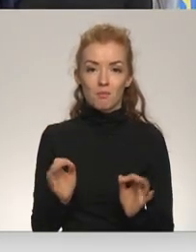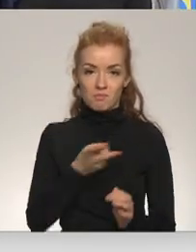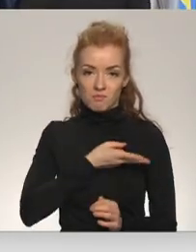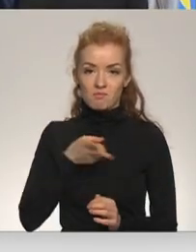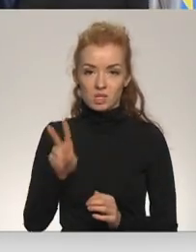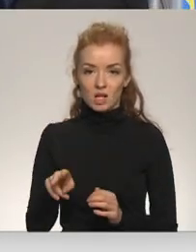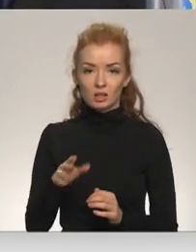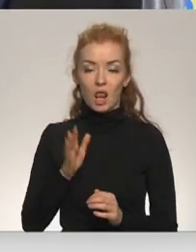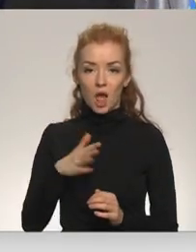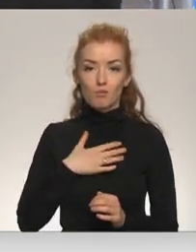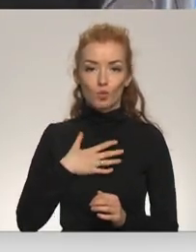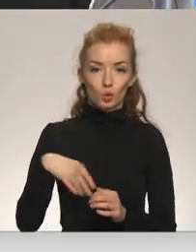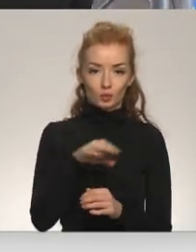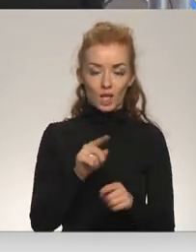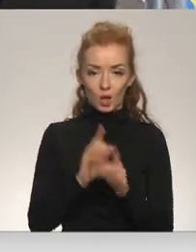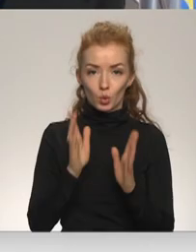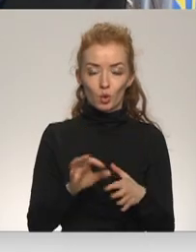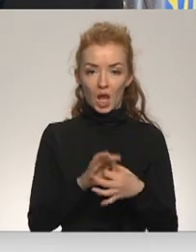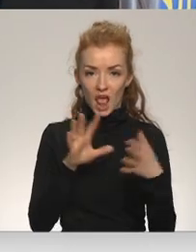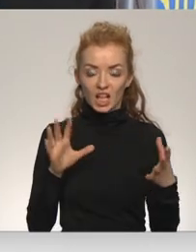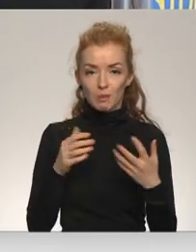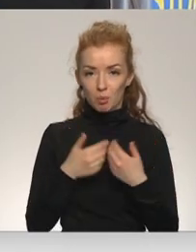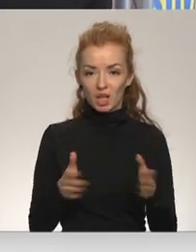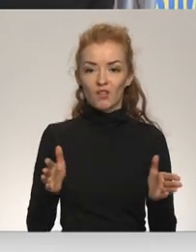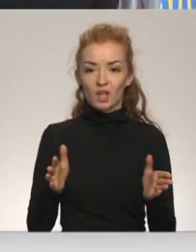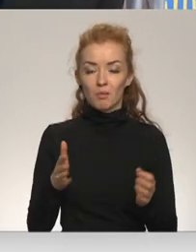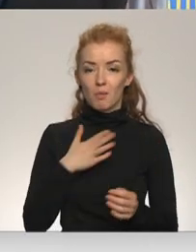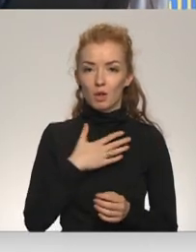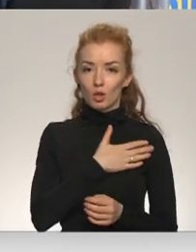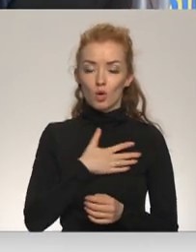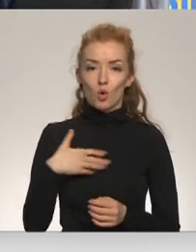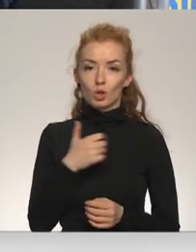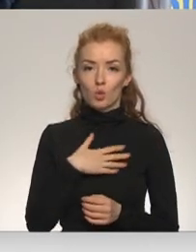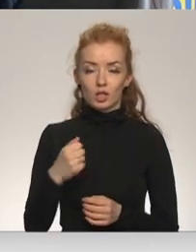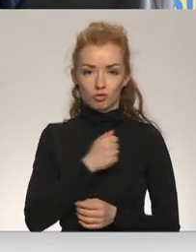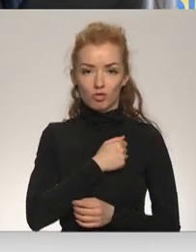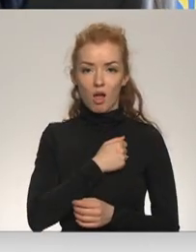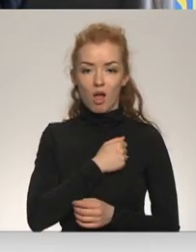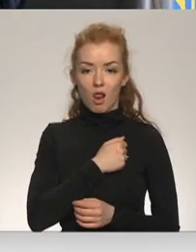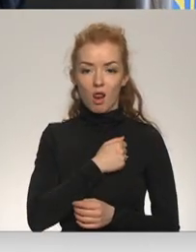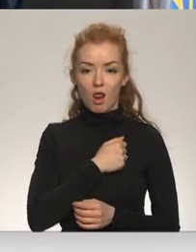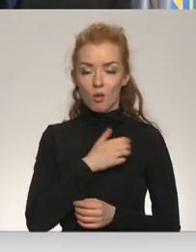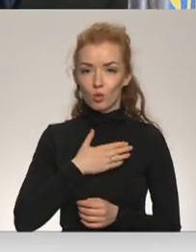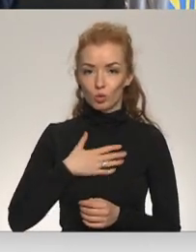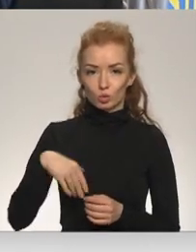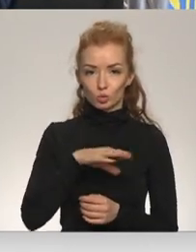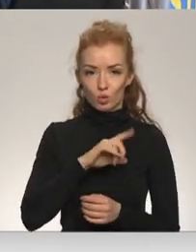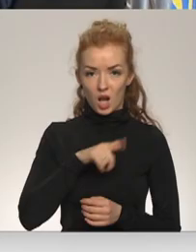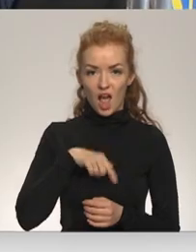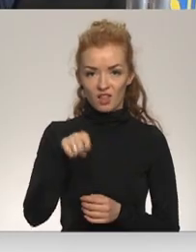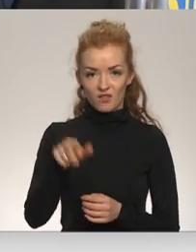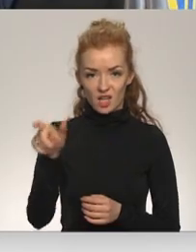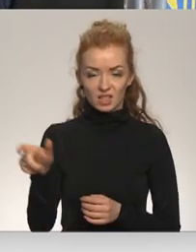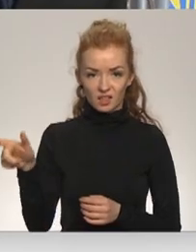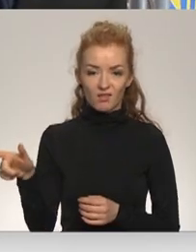mūsu neatkarību, par mūsu brīvību. Un man ļoti žēl, ka mūsu Latvijā ir tie